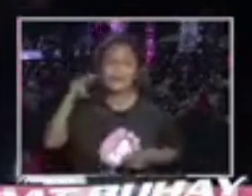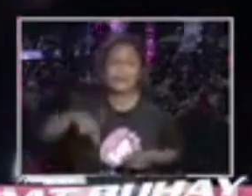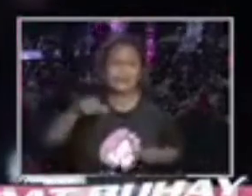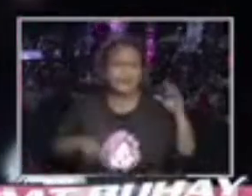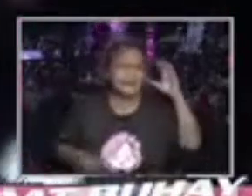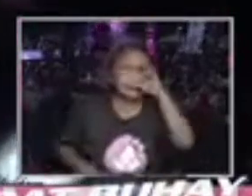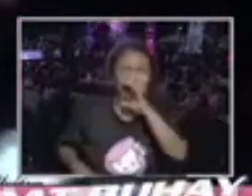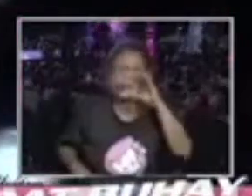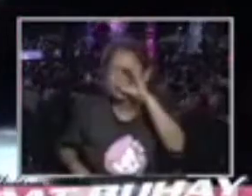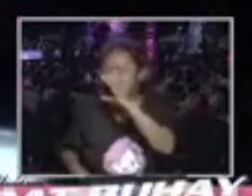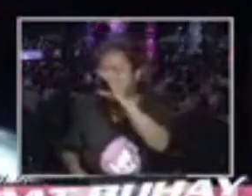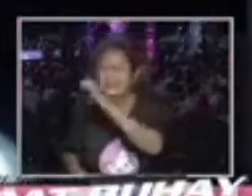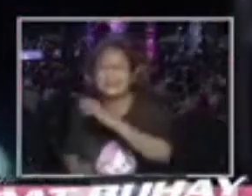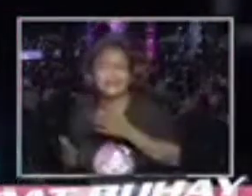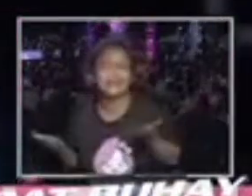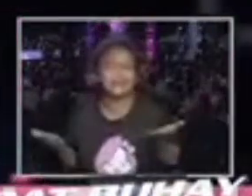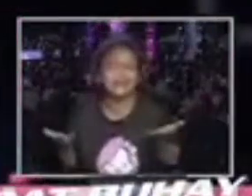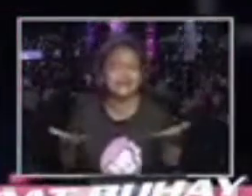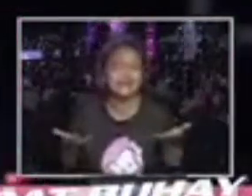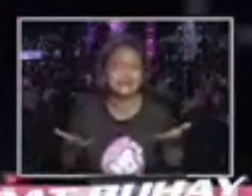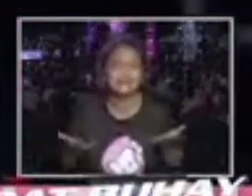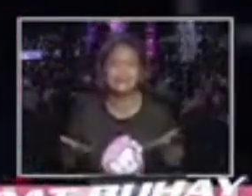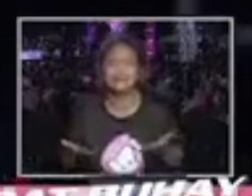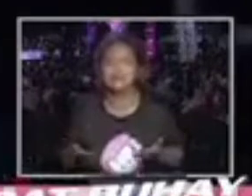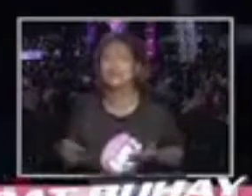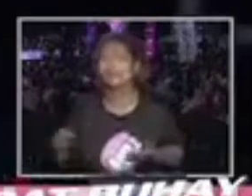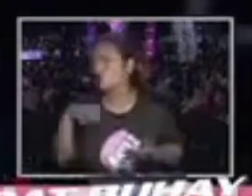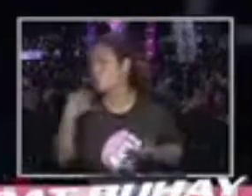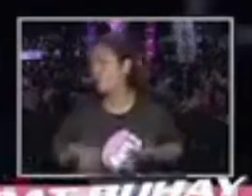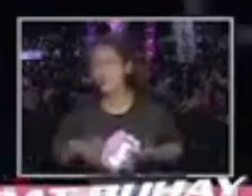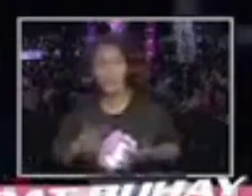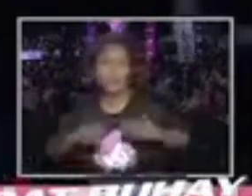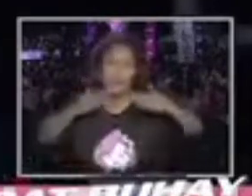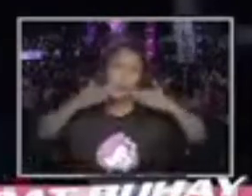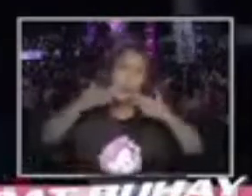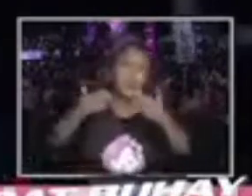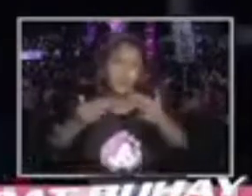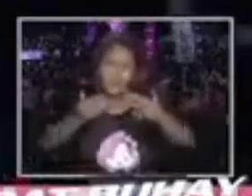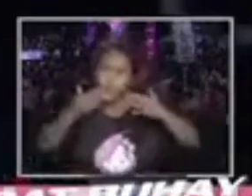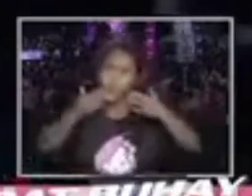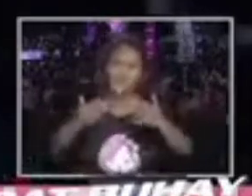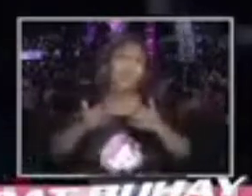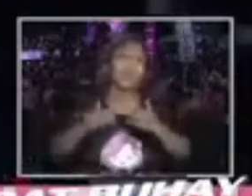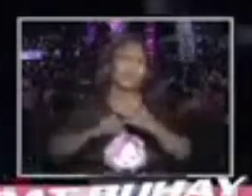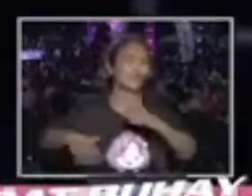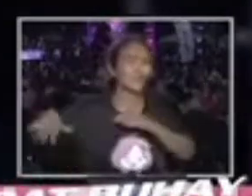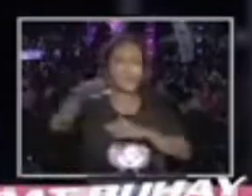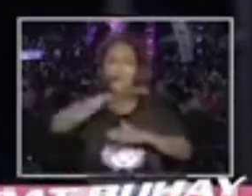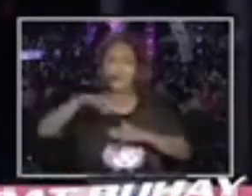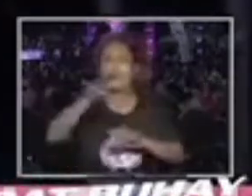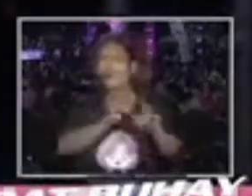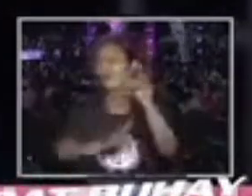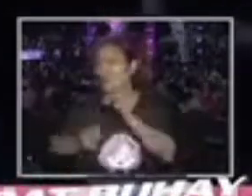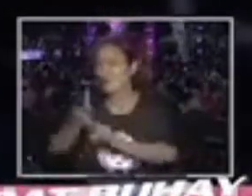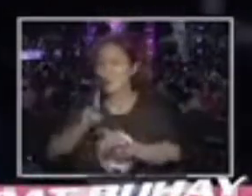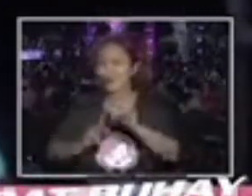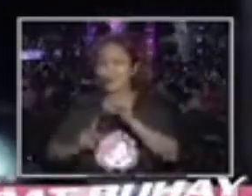pinto. Kaya maraming maraming salamat sa inyong lahat